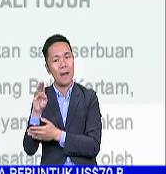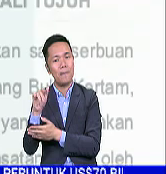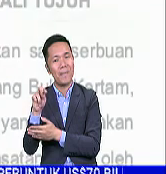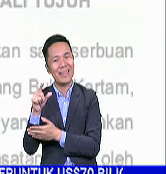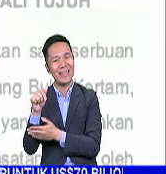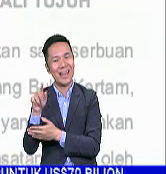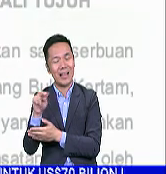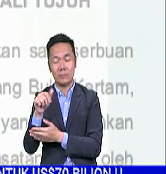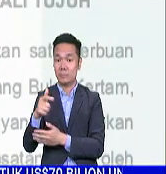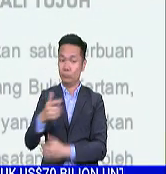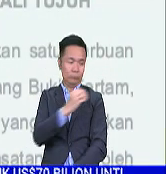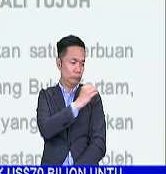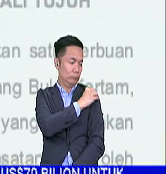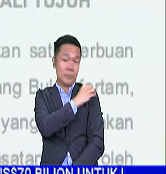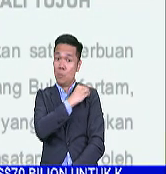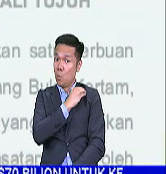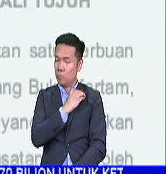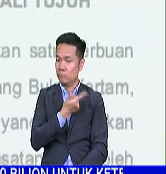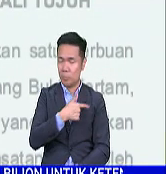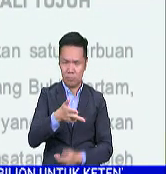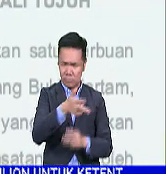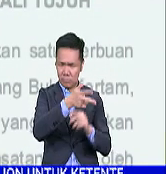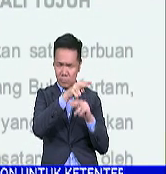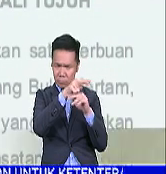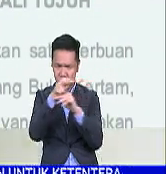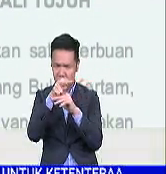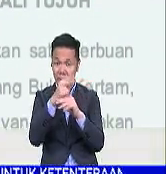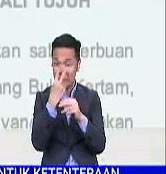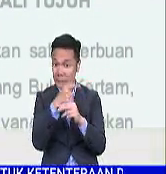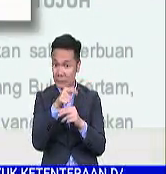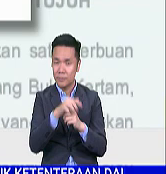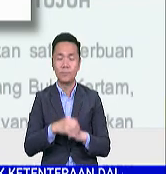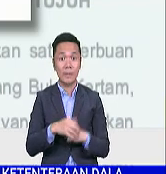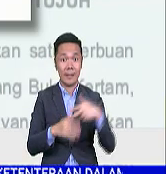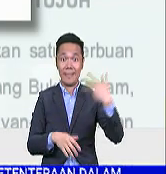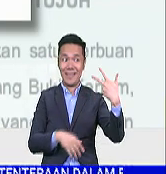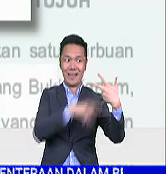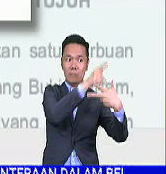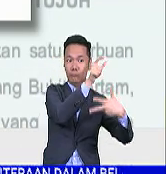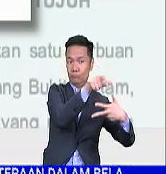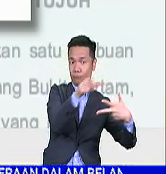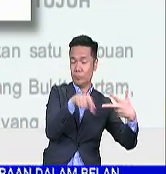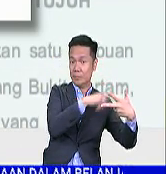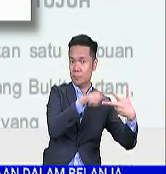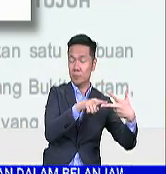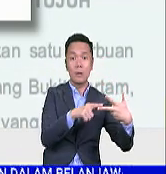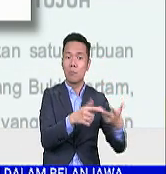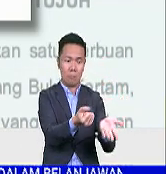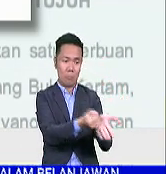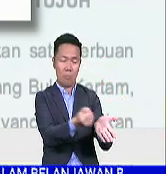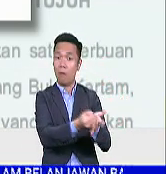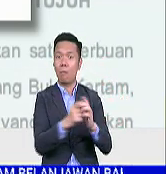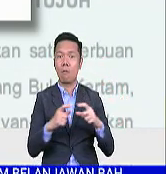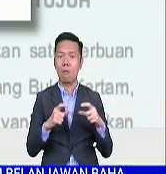Menurut kenyataan Komander ESCOM Hamzah Ahmad, hasil pemeriksaan mendapati 3 individu berkenaan tidak mempunyai dokumen